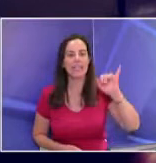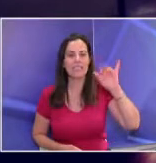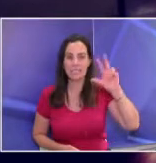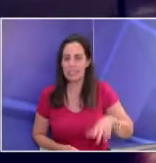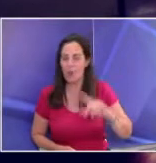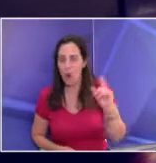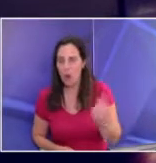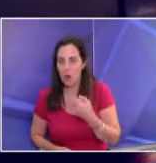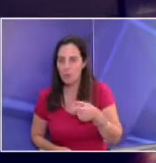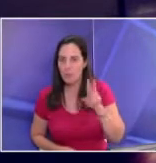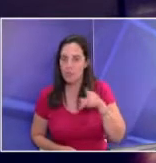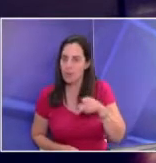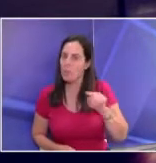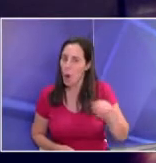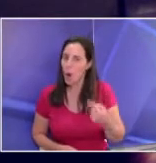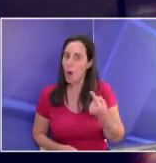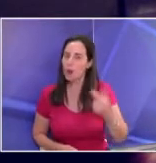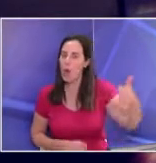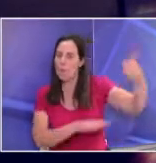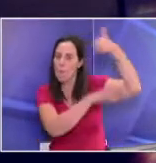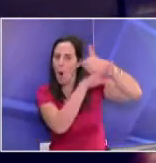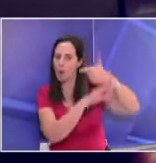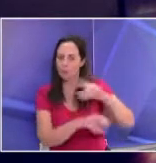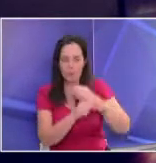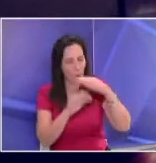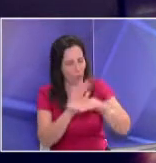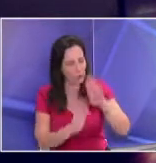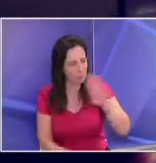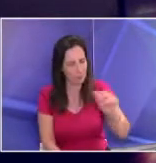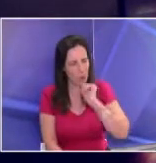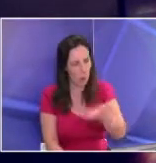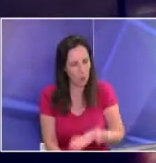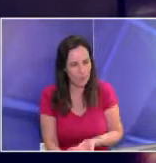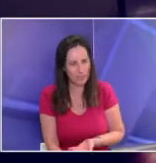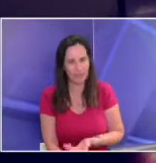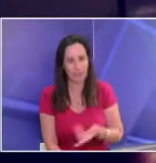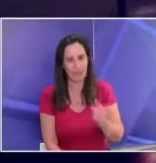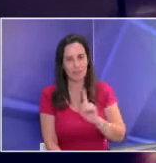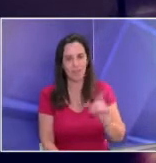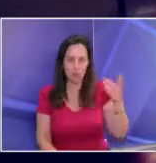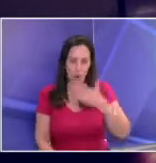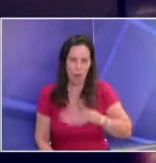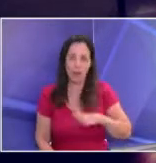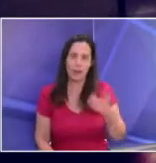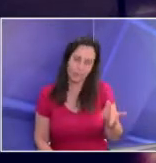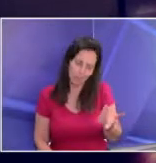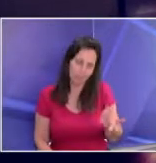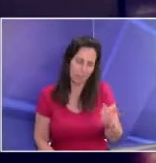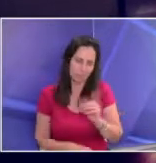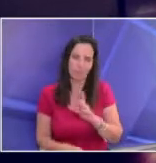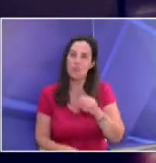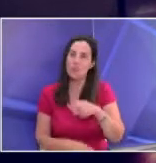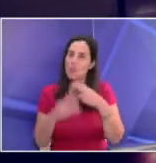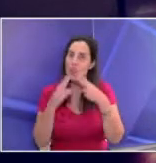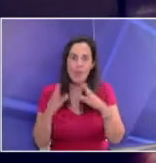שטייניץ ואחרים, יש להם בכל זאת בוס. והם לא יעלו חוקים שנתניהו לא ירצה, ושזה לא יהיה בברכתו, לפחות באופן זמני. יש לך